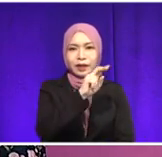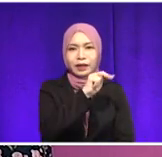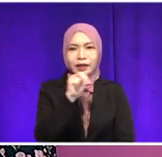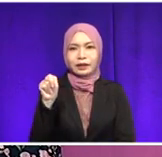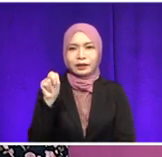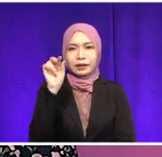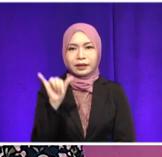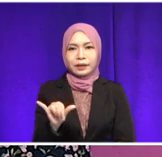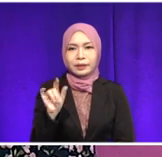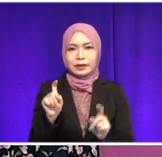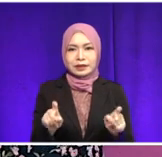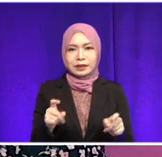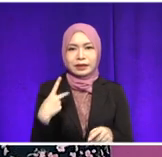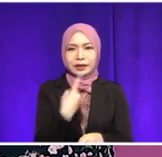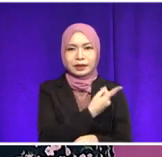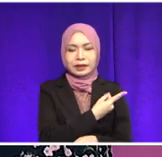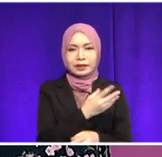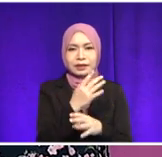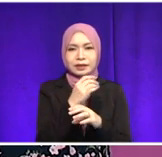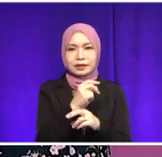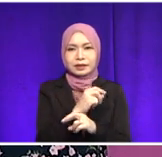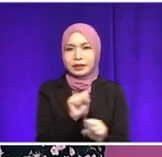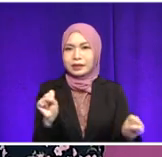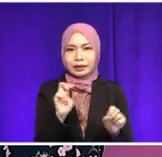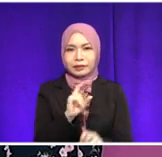kebentuk Oke jadi beli menggunakannya